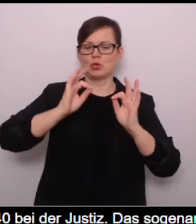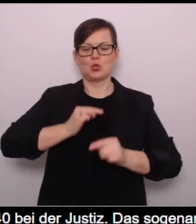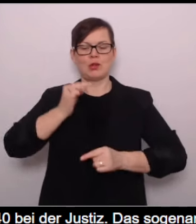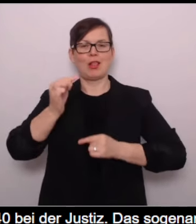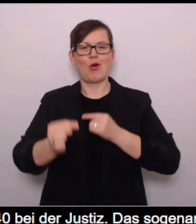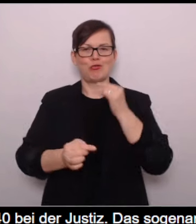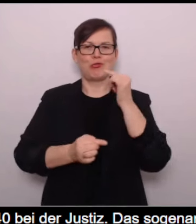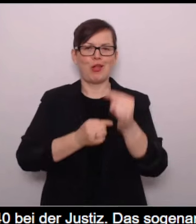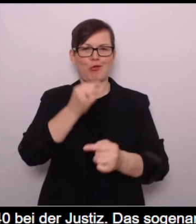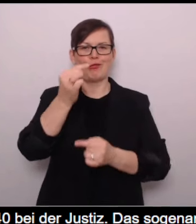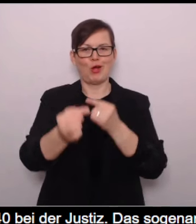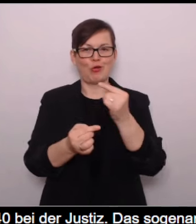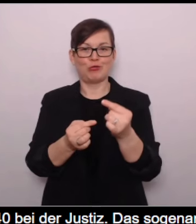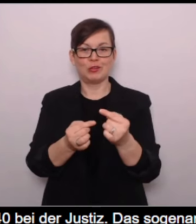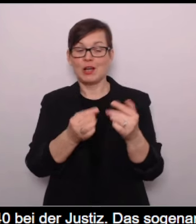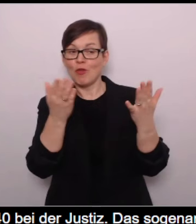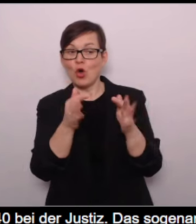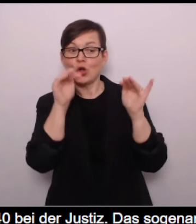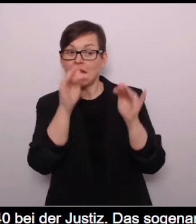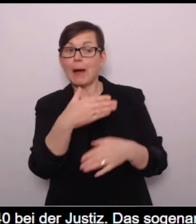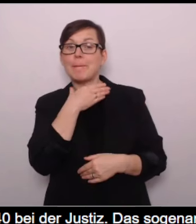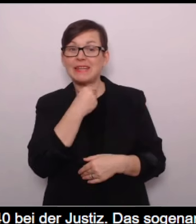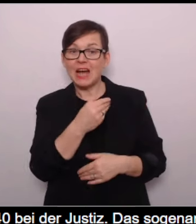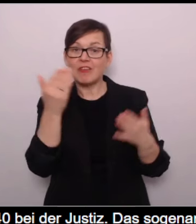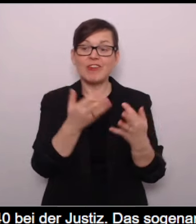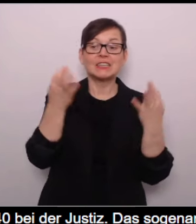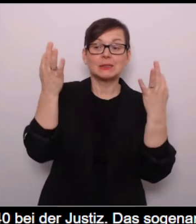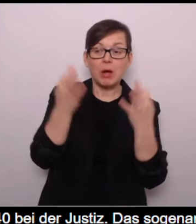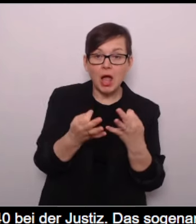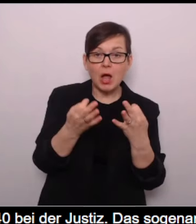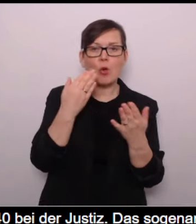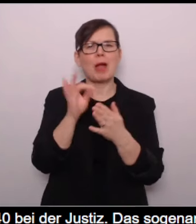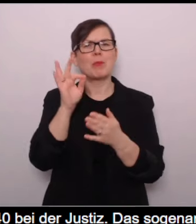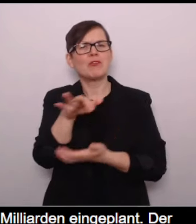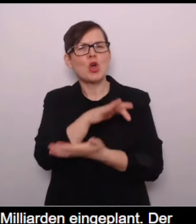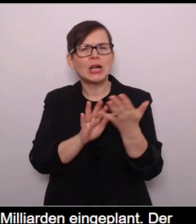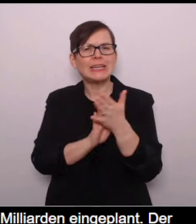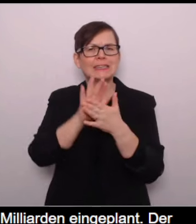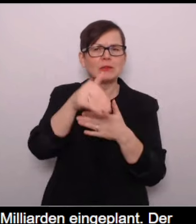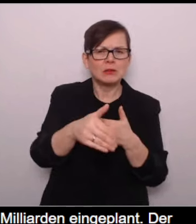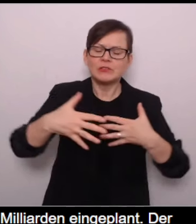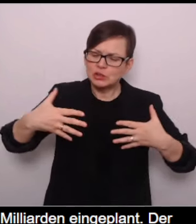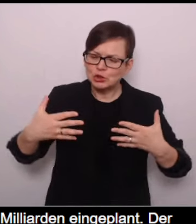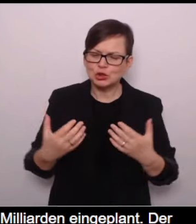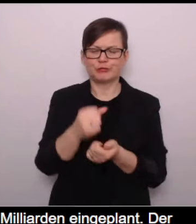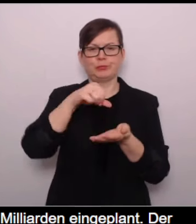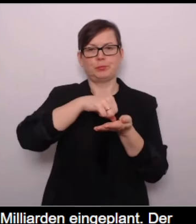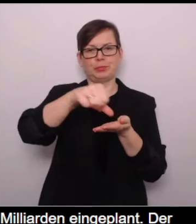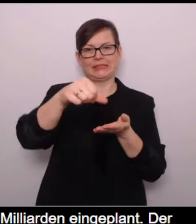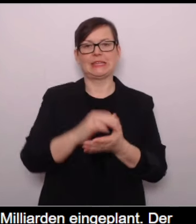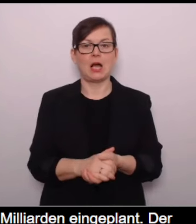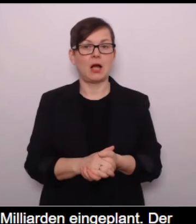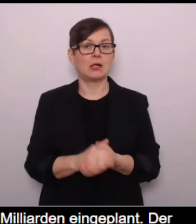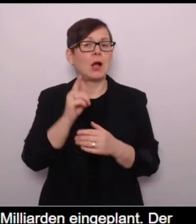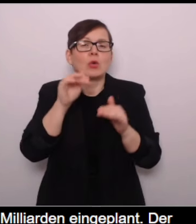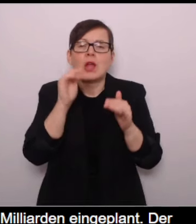versuchen, auch diesen Haushalt so die nächsten zwei Jahre zu gestalten, dass alles, was notwendig ist, in der